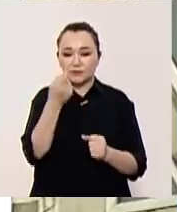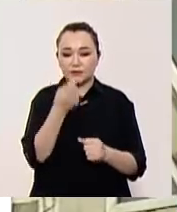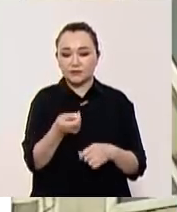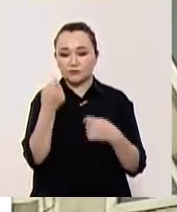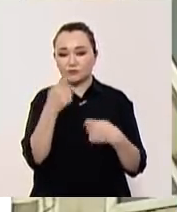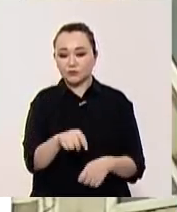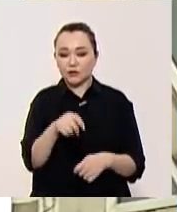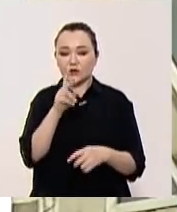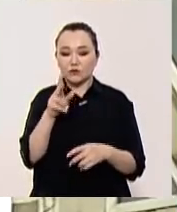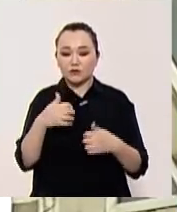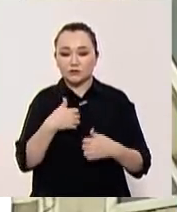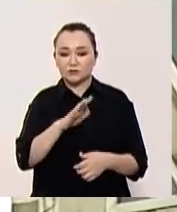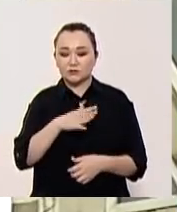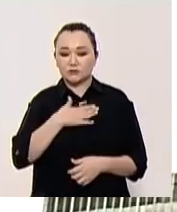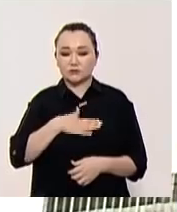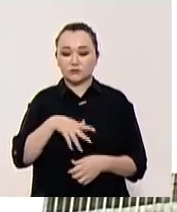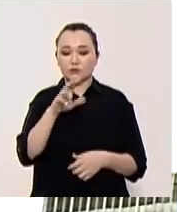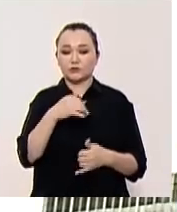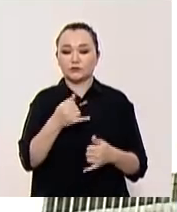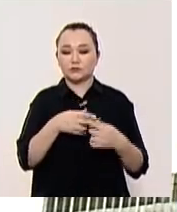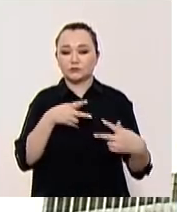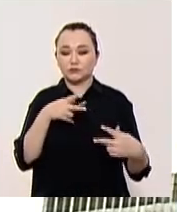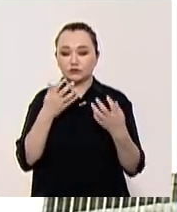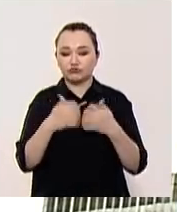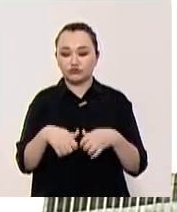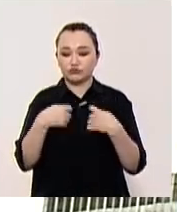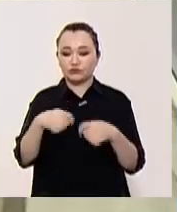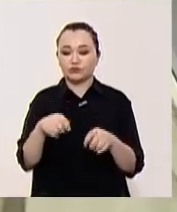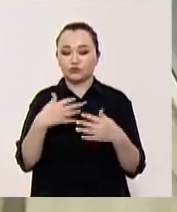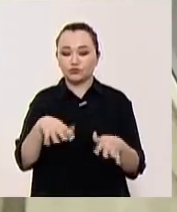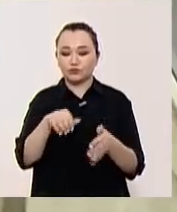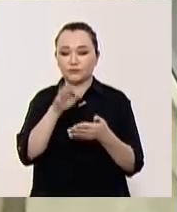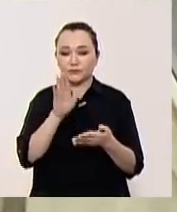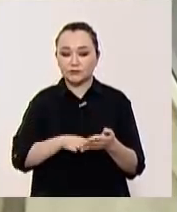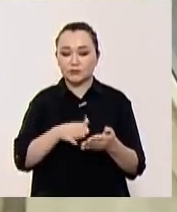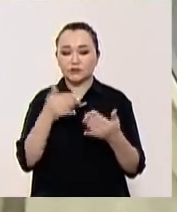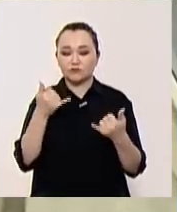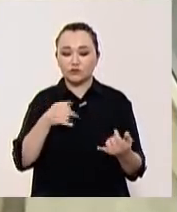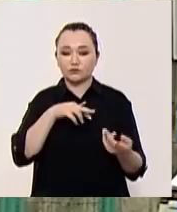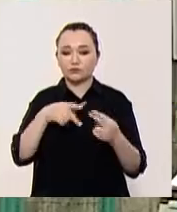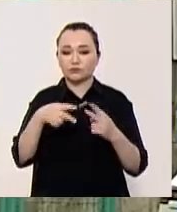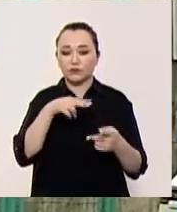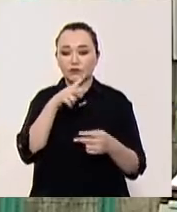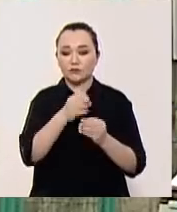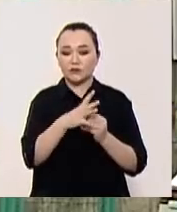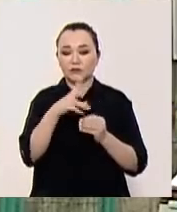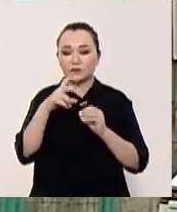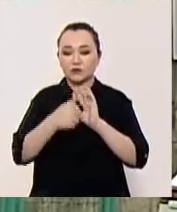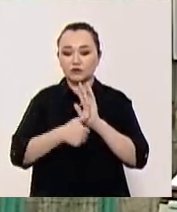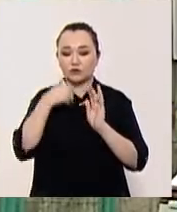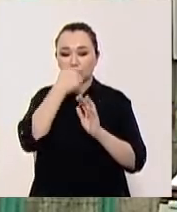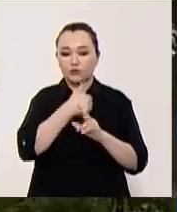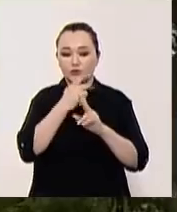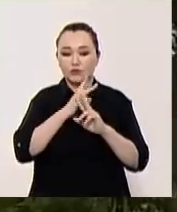жатса, асықпағандар доллардың қазіргі бағамымен есептеп сатуға шығарып қойған. Бүгінгі құбылыс 2015-2016